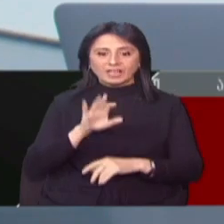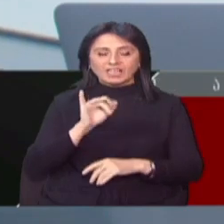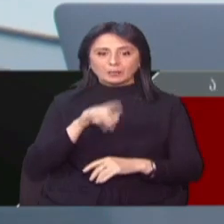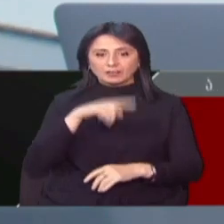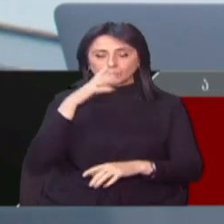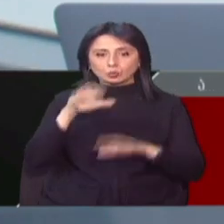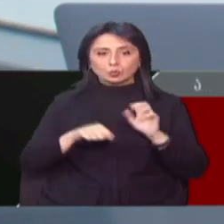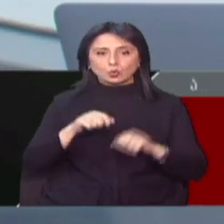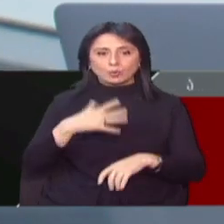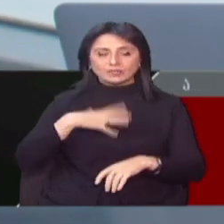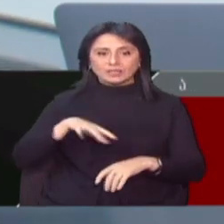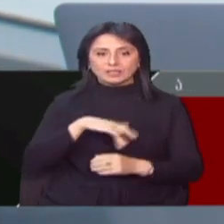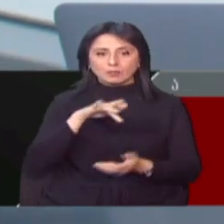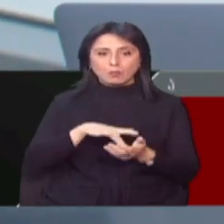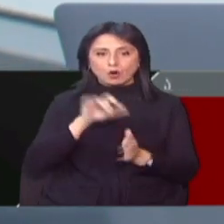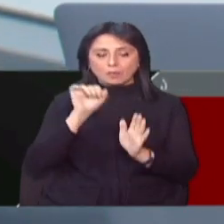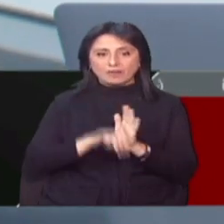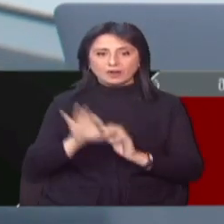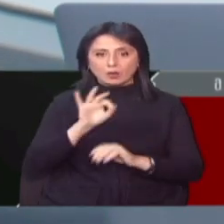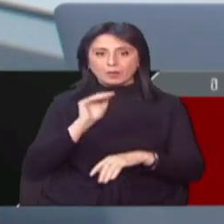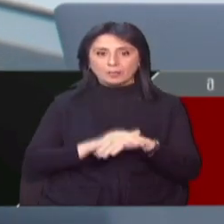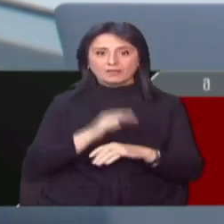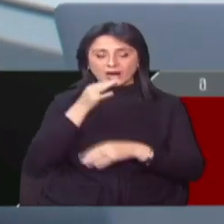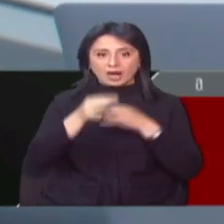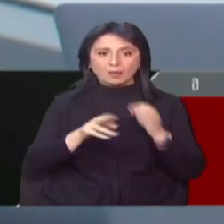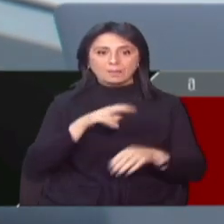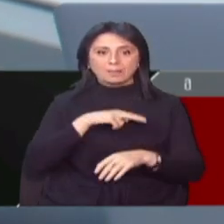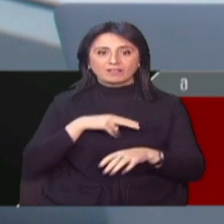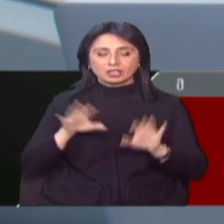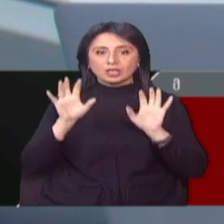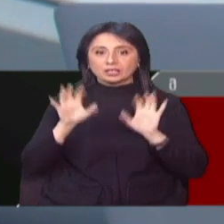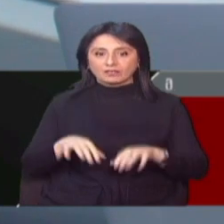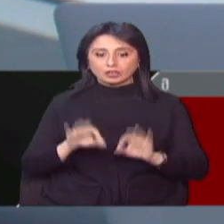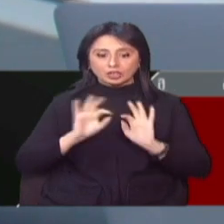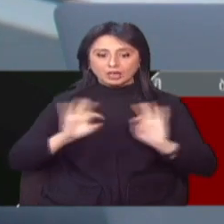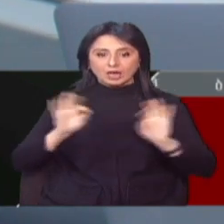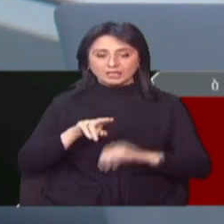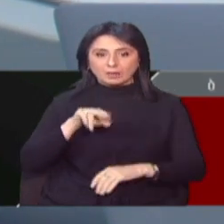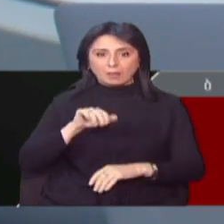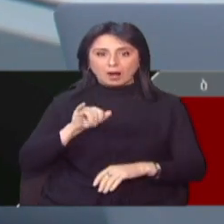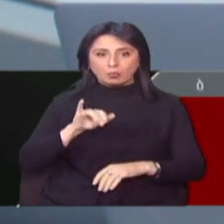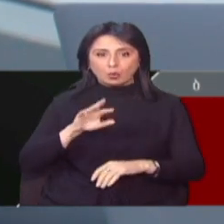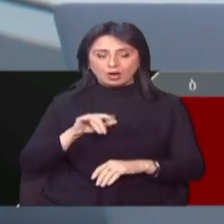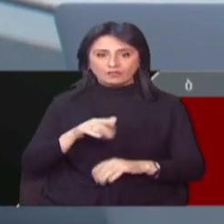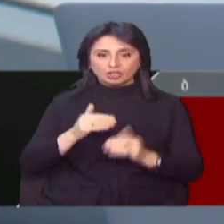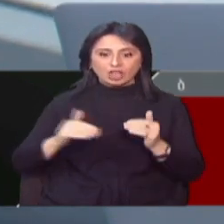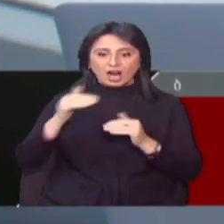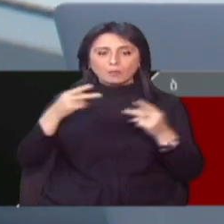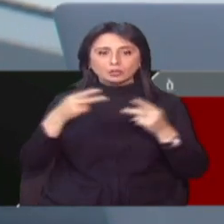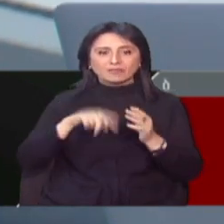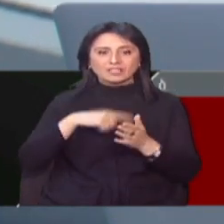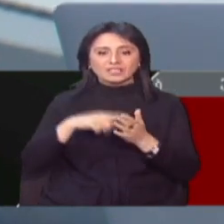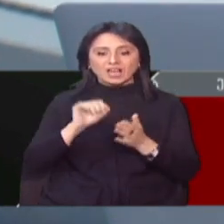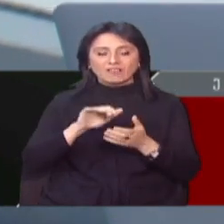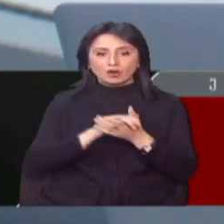Pirmalshi, Rusia ocupanta bismer sakartvelos mokhalakis mkvlelobis paks gamoekhmaura parlamentis samshdomarem ganzkhadebas Shalva Papuashvilma aghmosavlet partnerobis